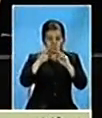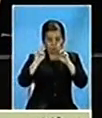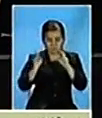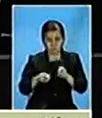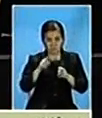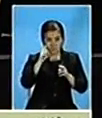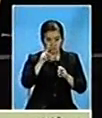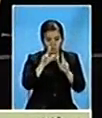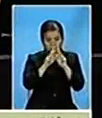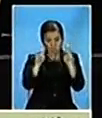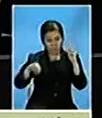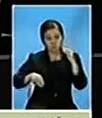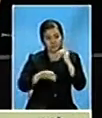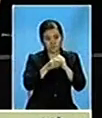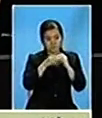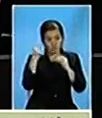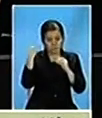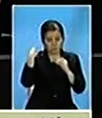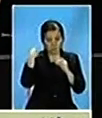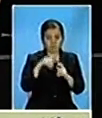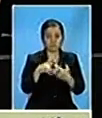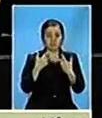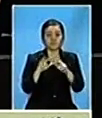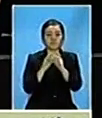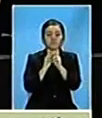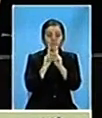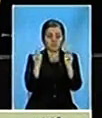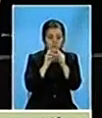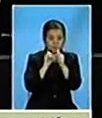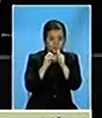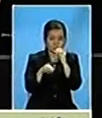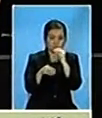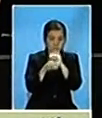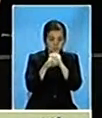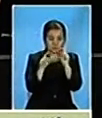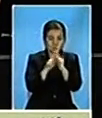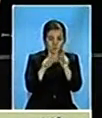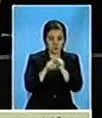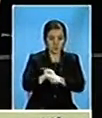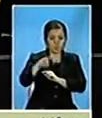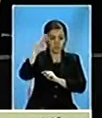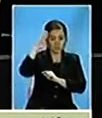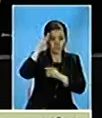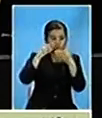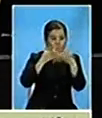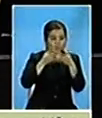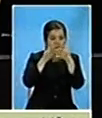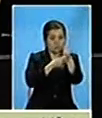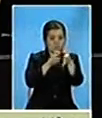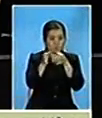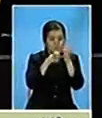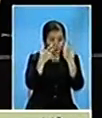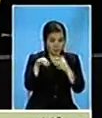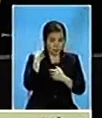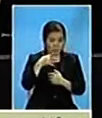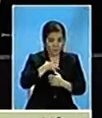รมาธิการได้มีการเพิ่มเติมนะโดยคำแนะนำของคณะกรรมการซึ่งเมื่อกี้ท่านพลเอกสุรศักดิ์ก็ได้อภิปรายไปแล้วจะมีท่านอื่นอภิปร